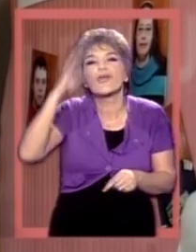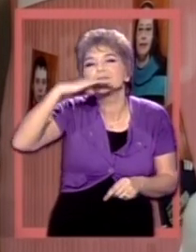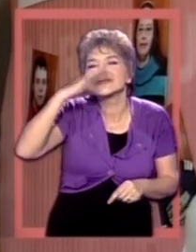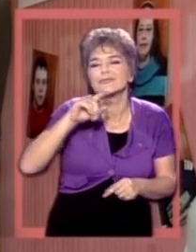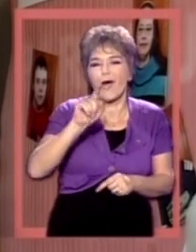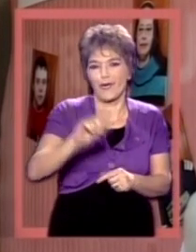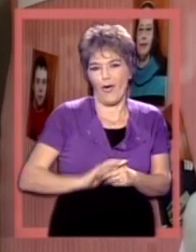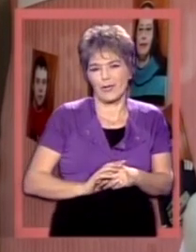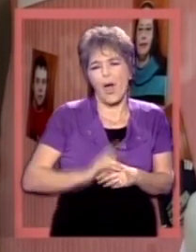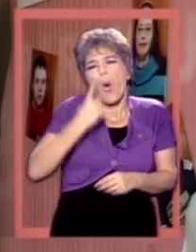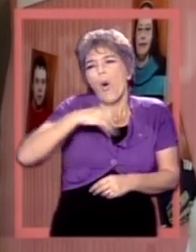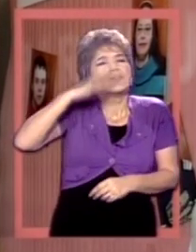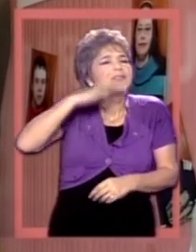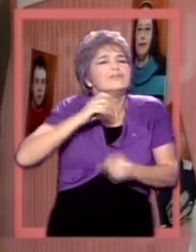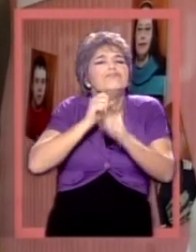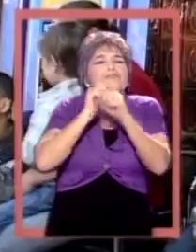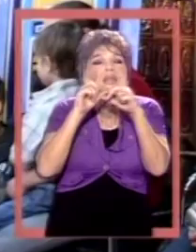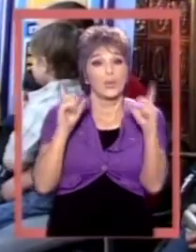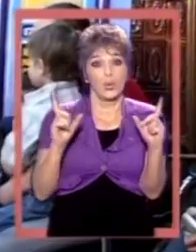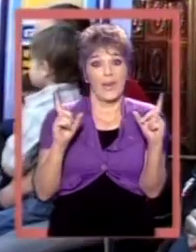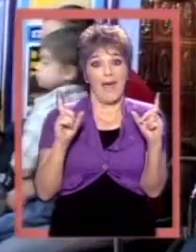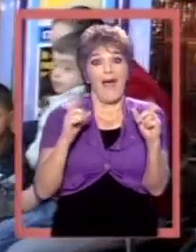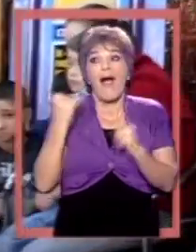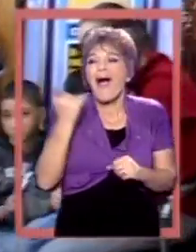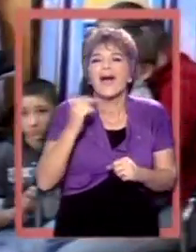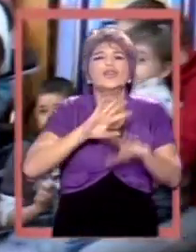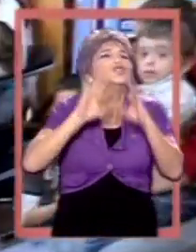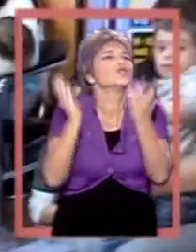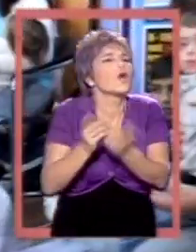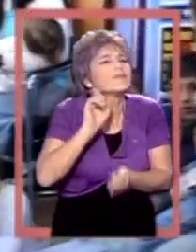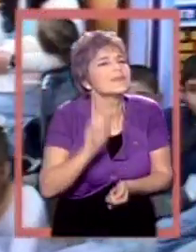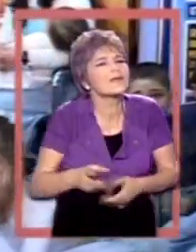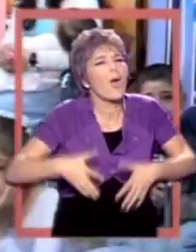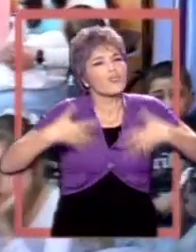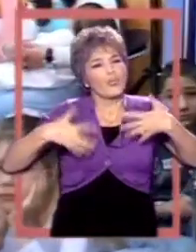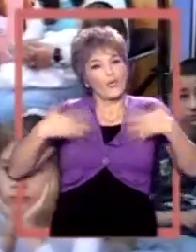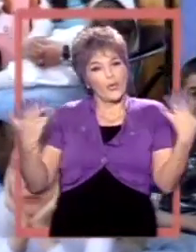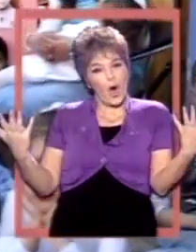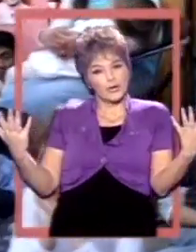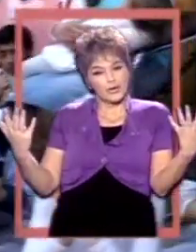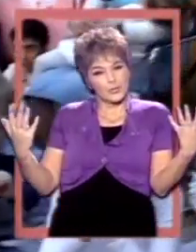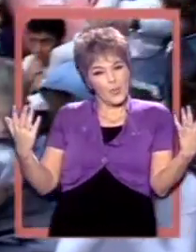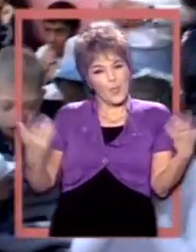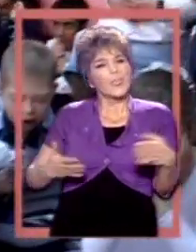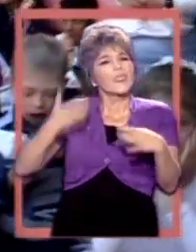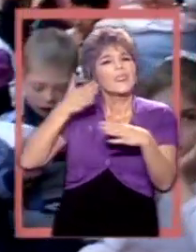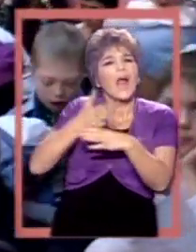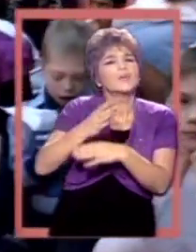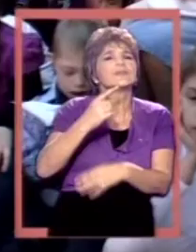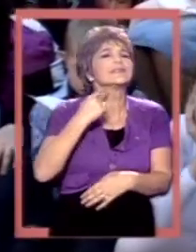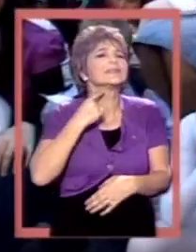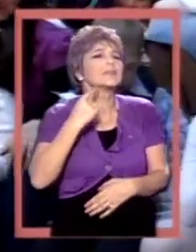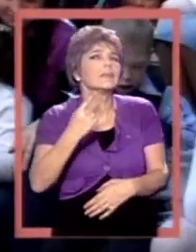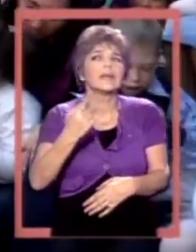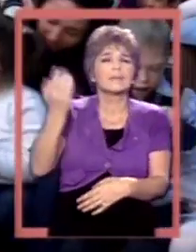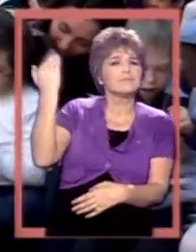în această zi minunată, care toată lumea trebuie să se bucure de ea. În cursul săptămânilor care au trecut și care